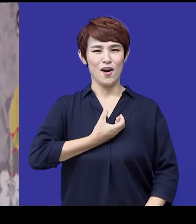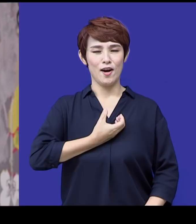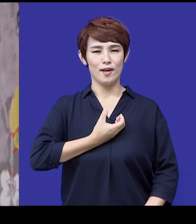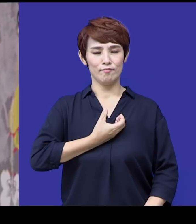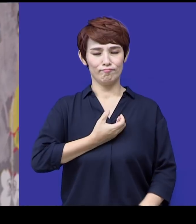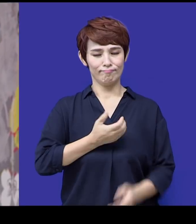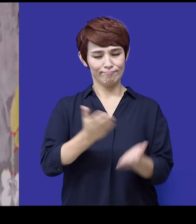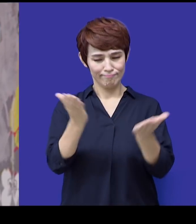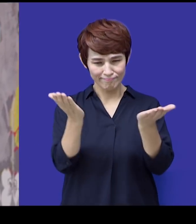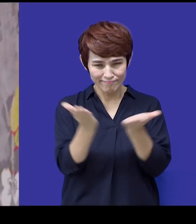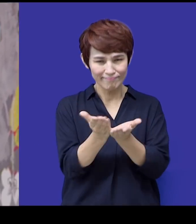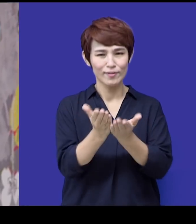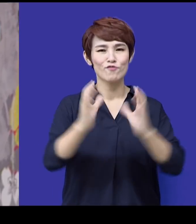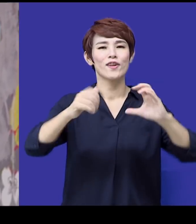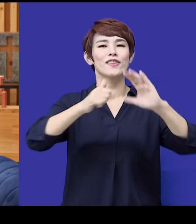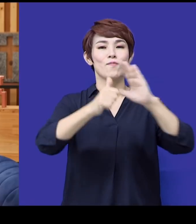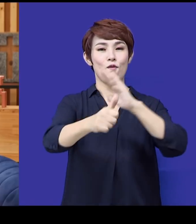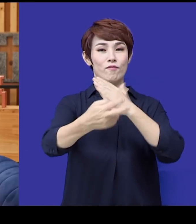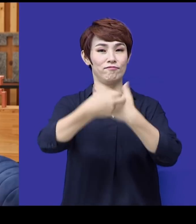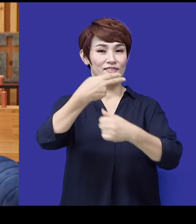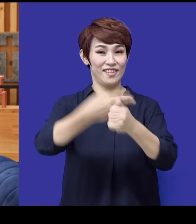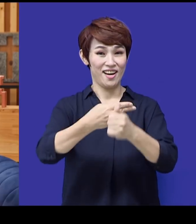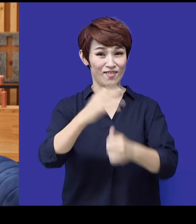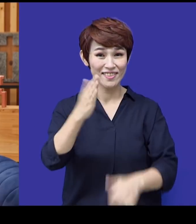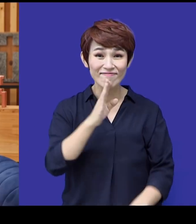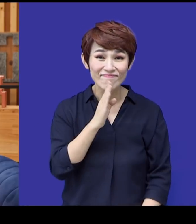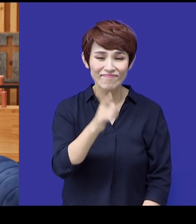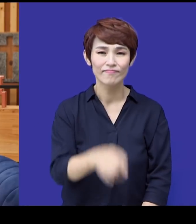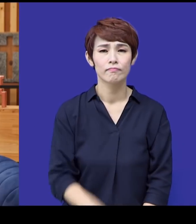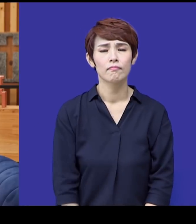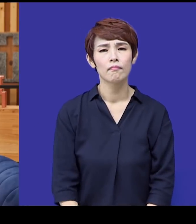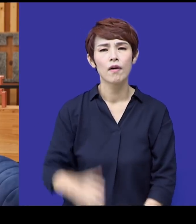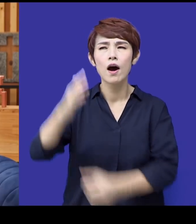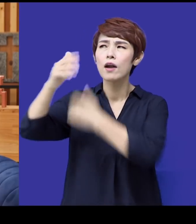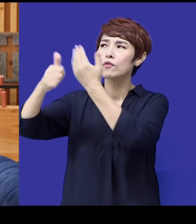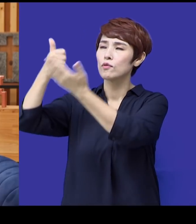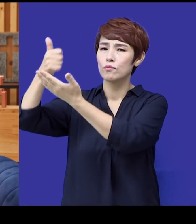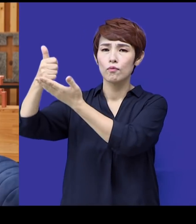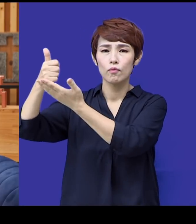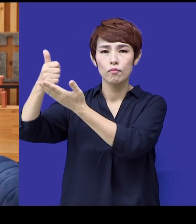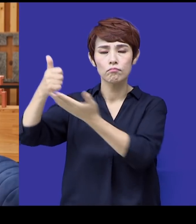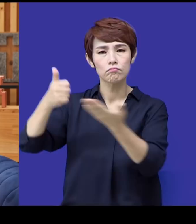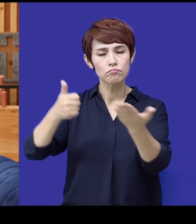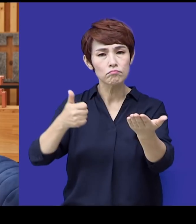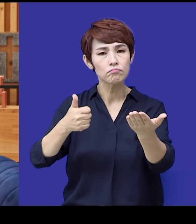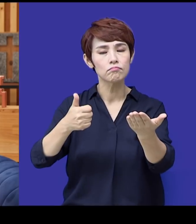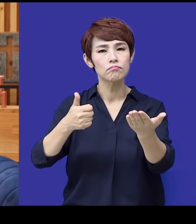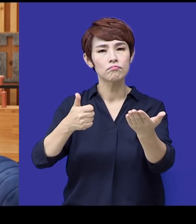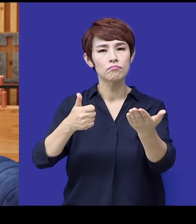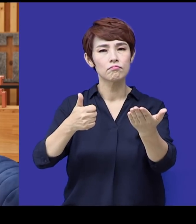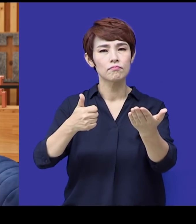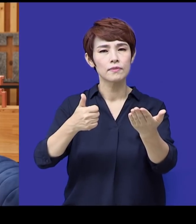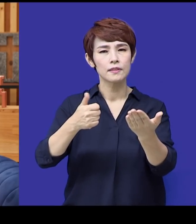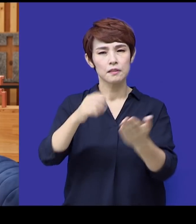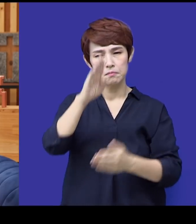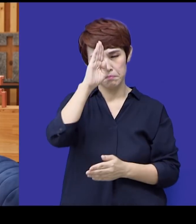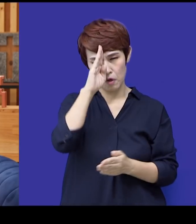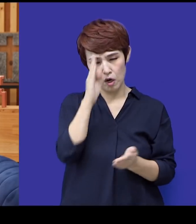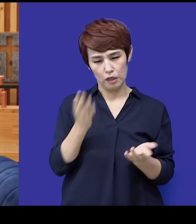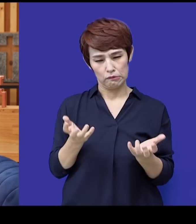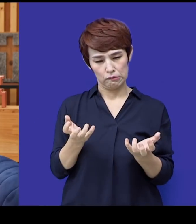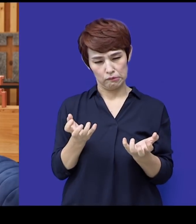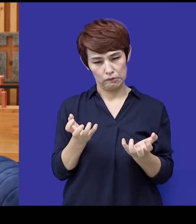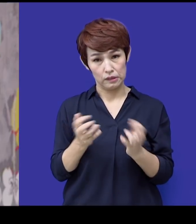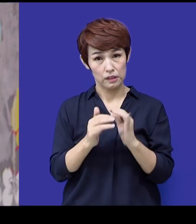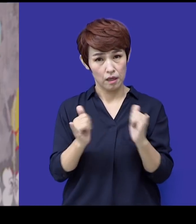의사 선생님이 되신 것 같아요. 하나님께서 왜 우리 장로님께 반평생을 이 한센인들을 돌보게 하셨을까? 한번 생각해 보신